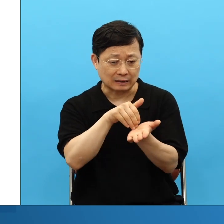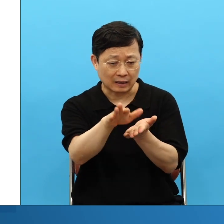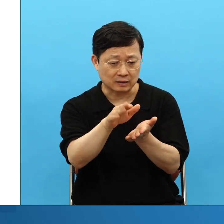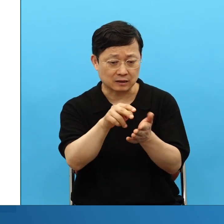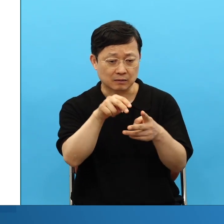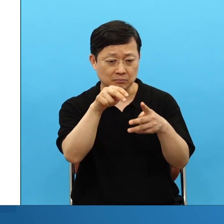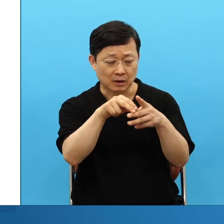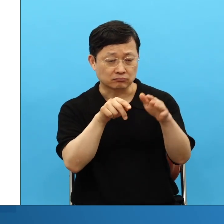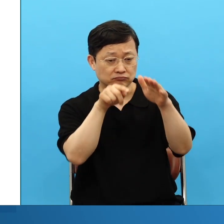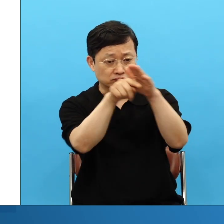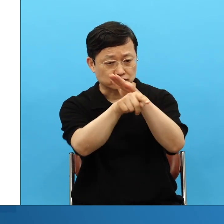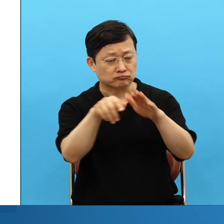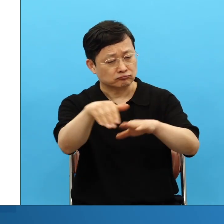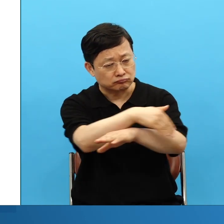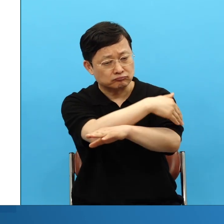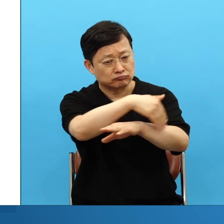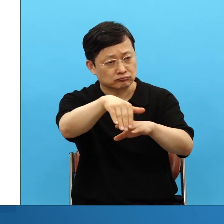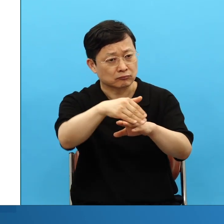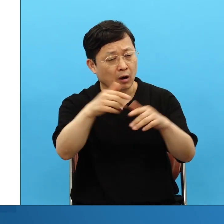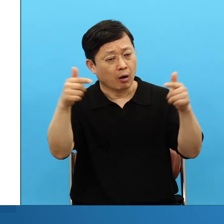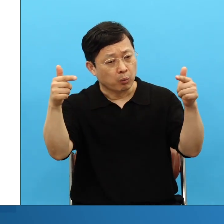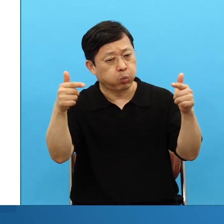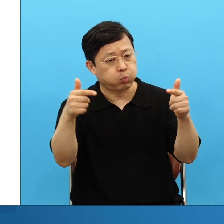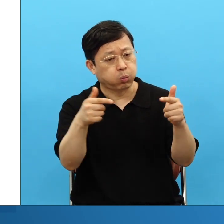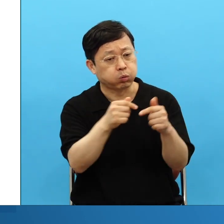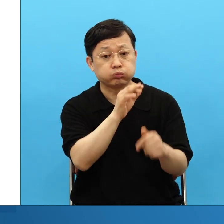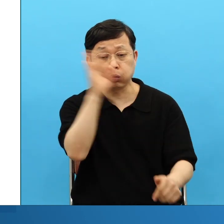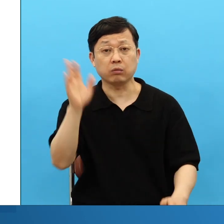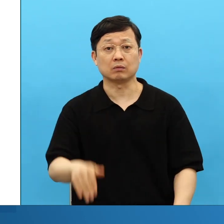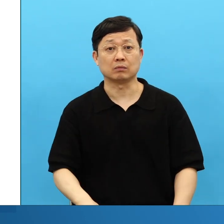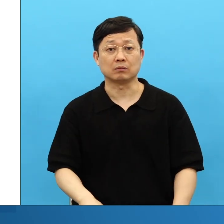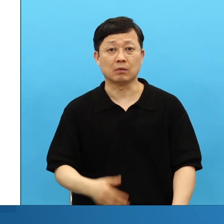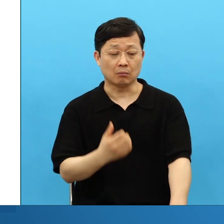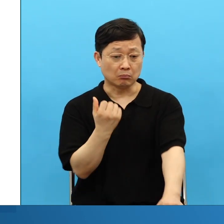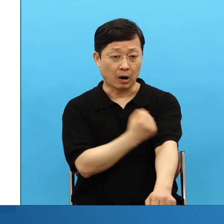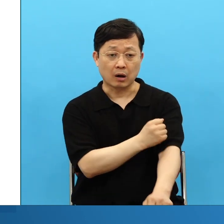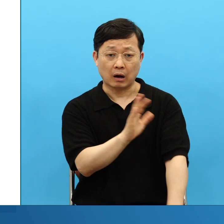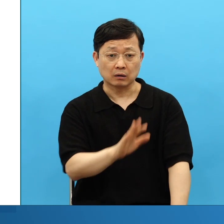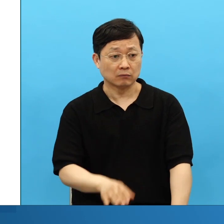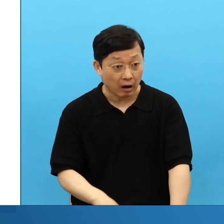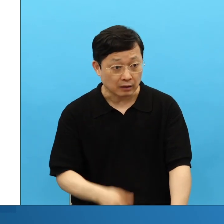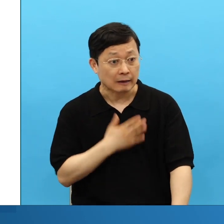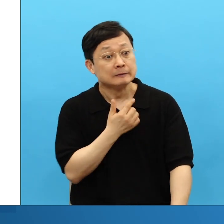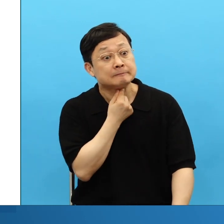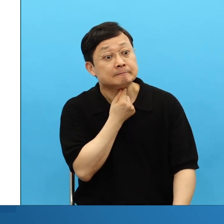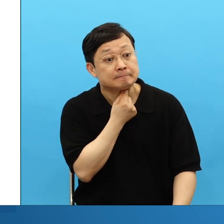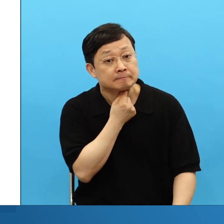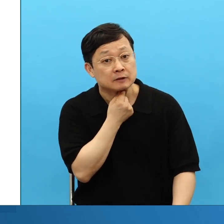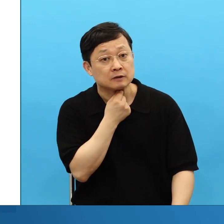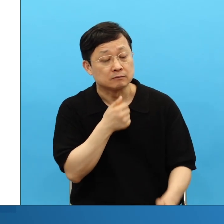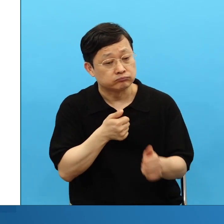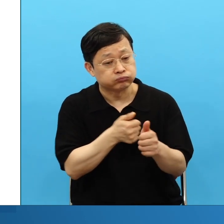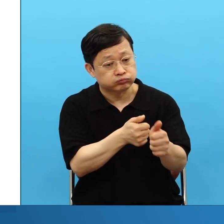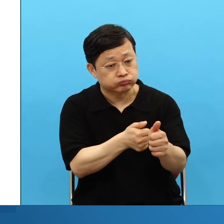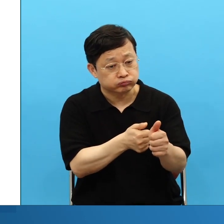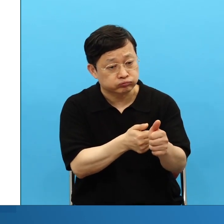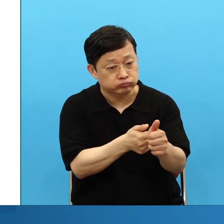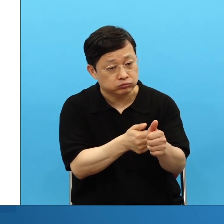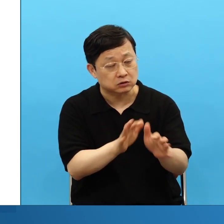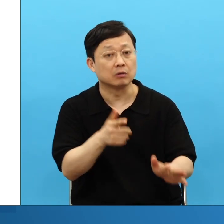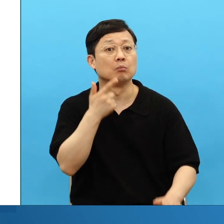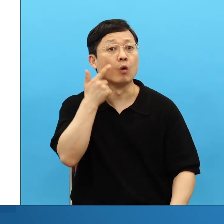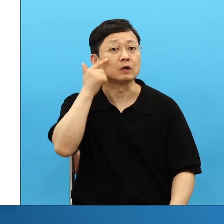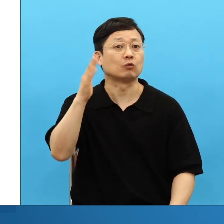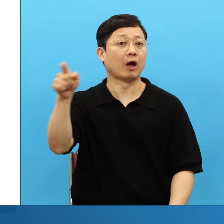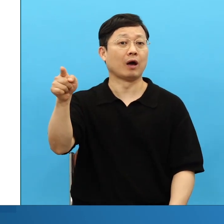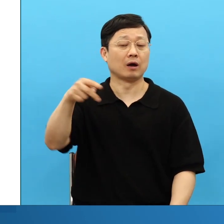강의 들으러 간다 하면서, 그거 가니까 마약 안 한다 하면서, 그래 따라온 분이 신종목, 지금 목사님이 되어 있어요. 그